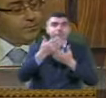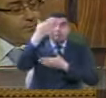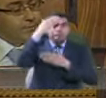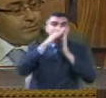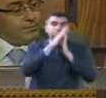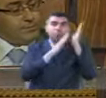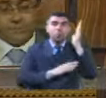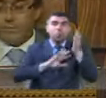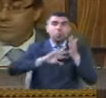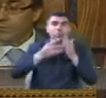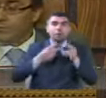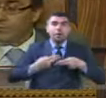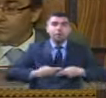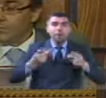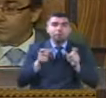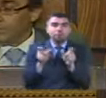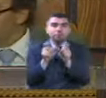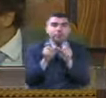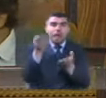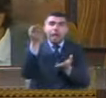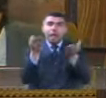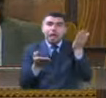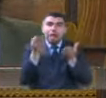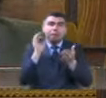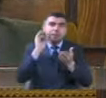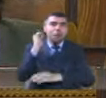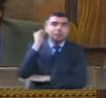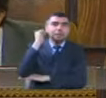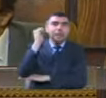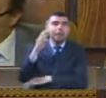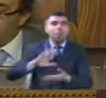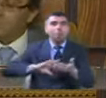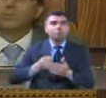في الصميم مبدأ الحكامة الجيدة والعدالة الضريبية